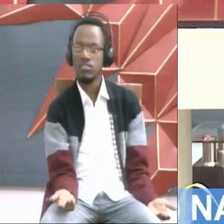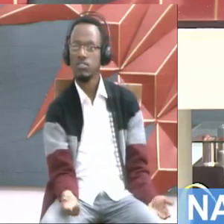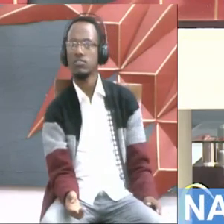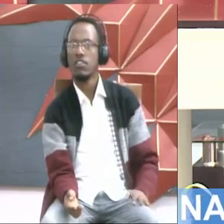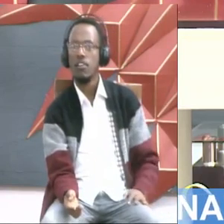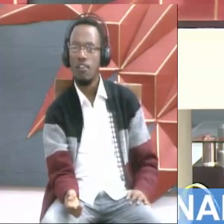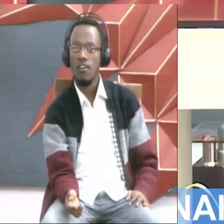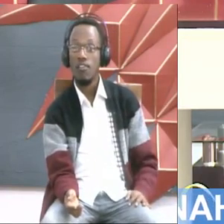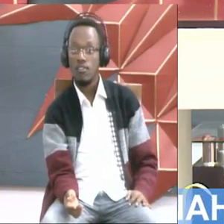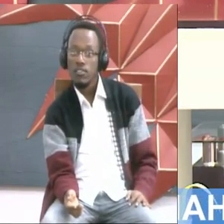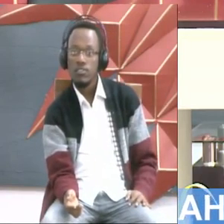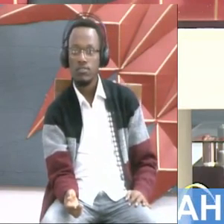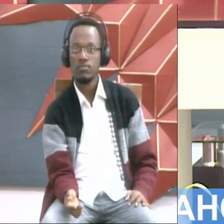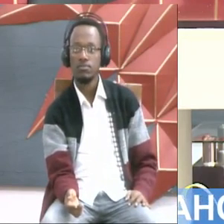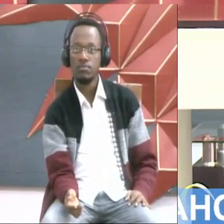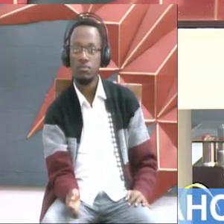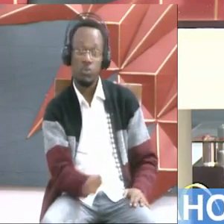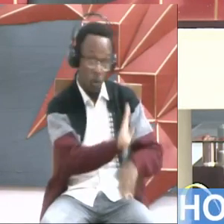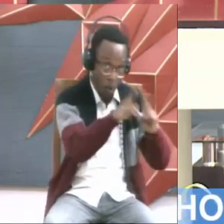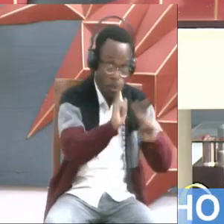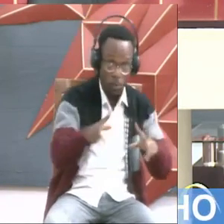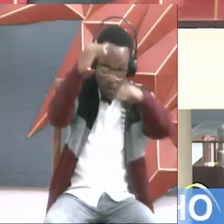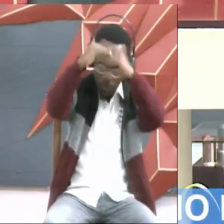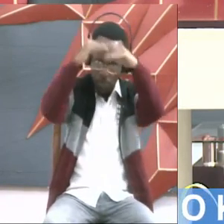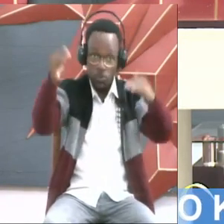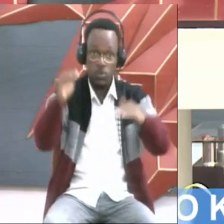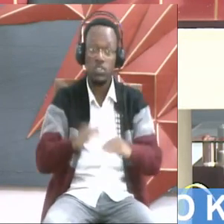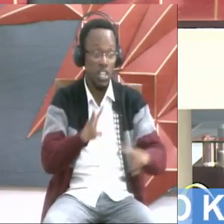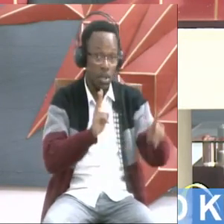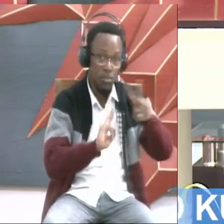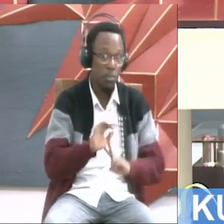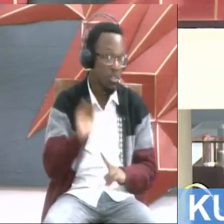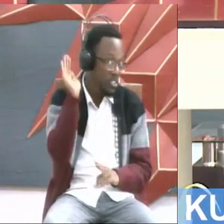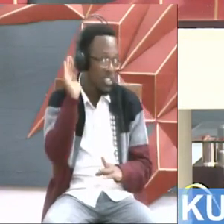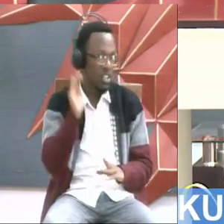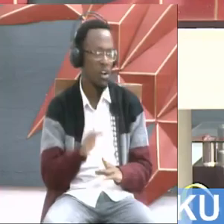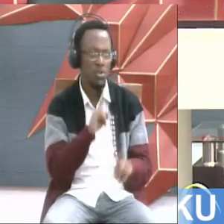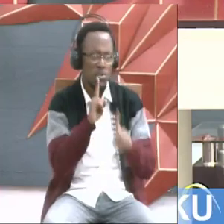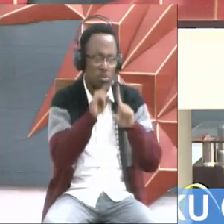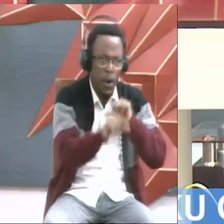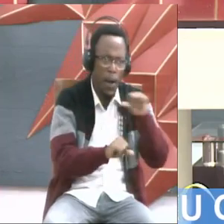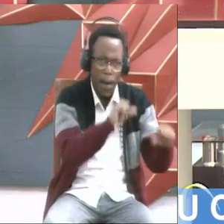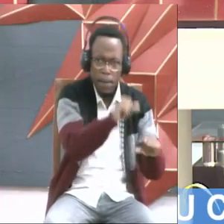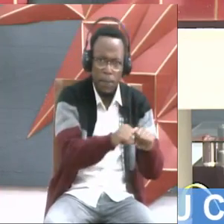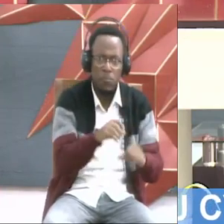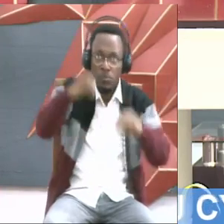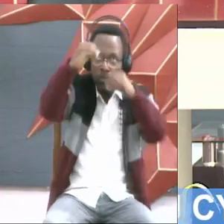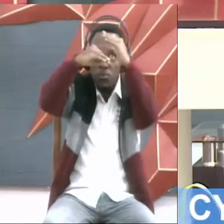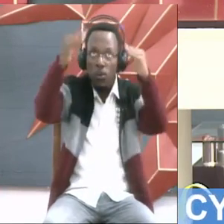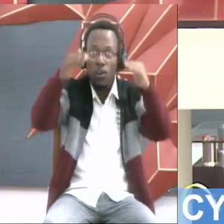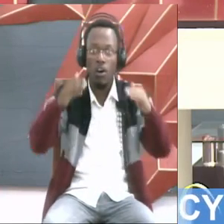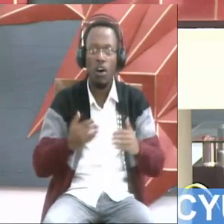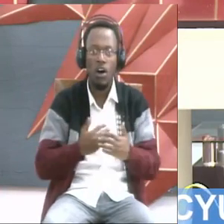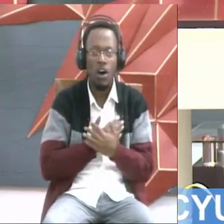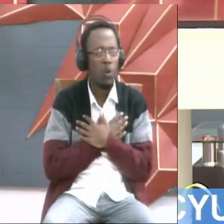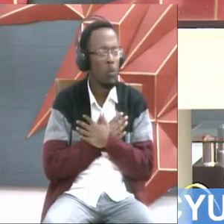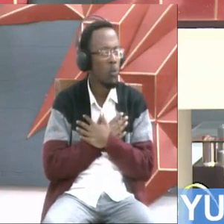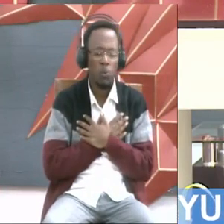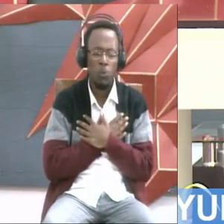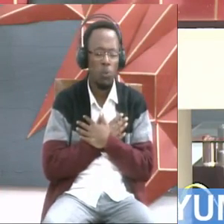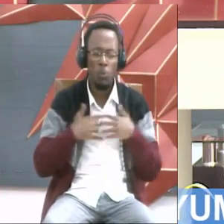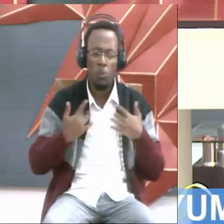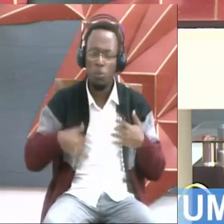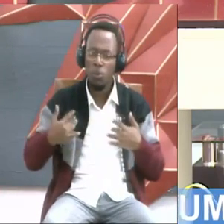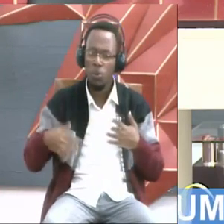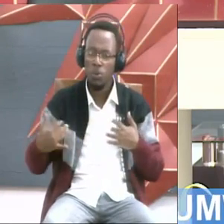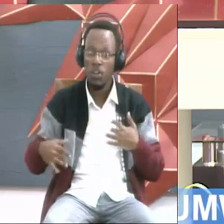ntibasogere. Abantu bose bazozamugwa n'abantu bumva izamugwa rivuzwe rikabanezereza abo nibo